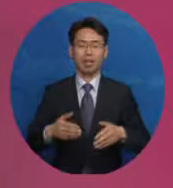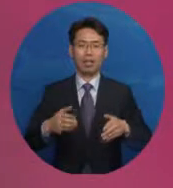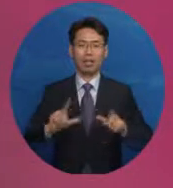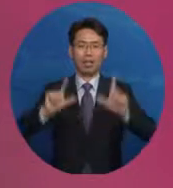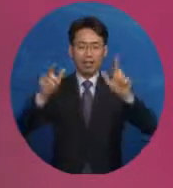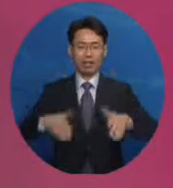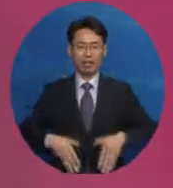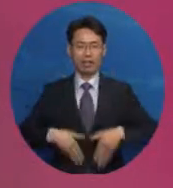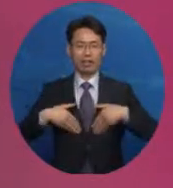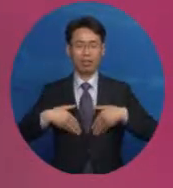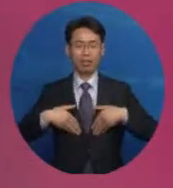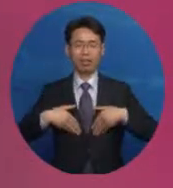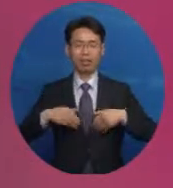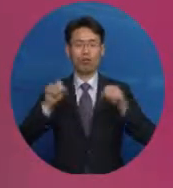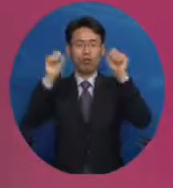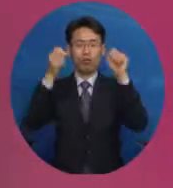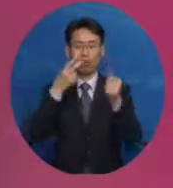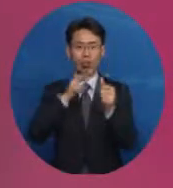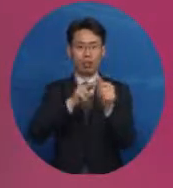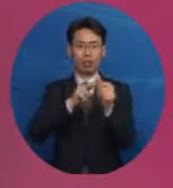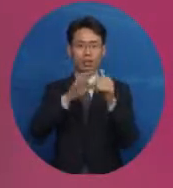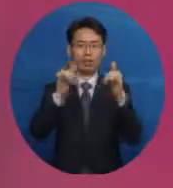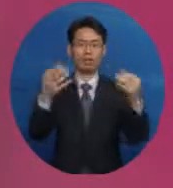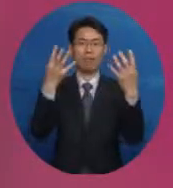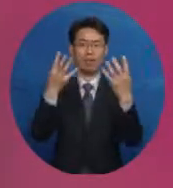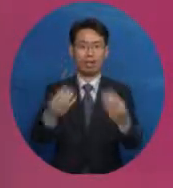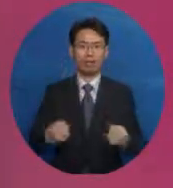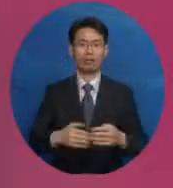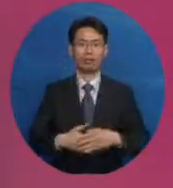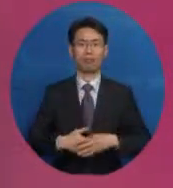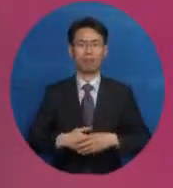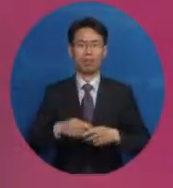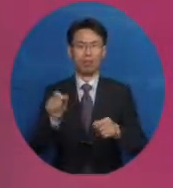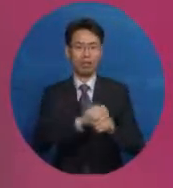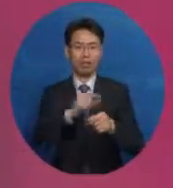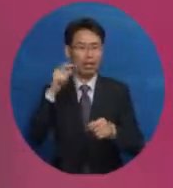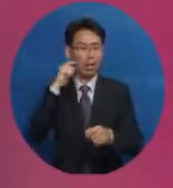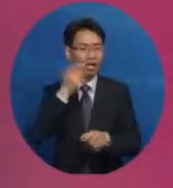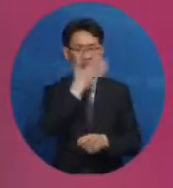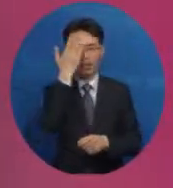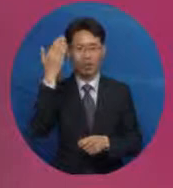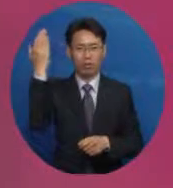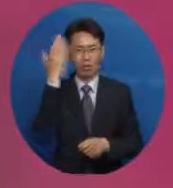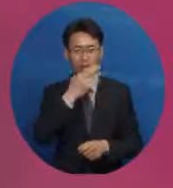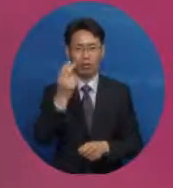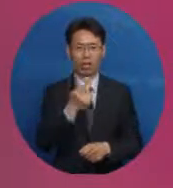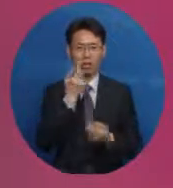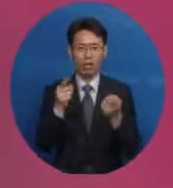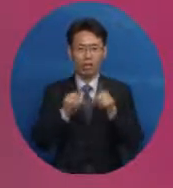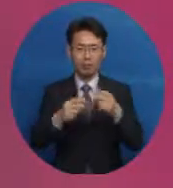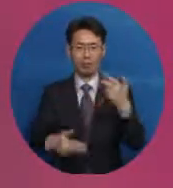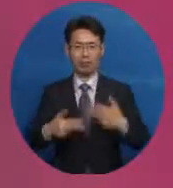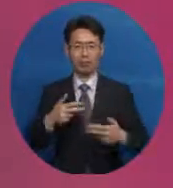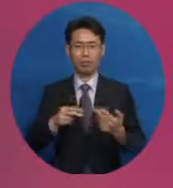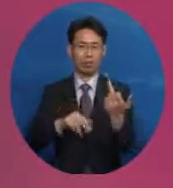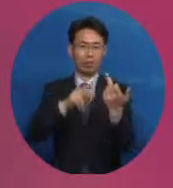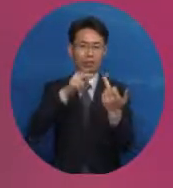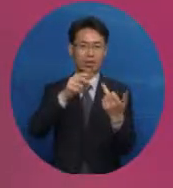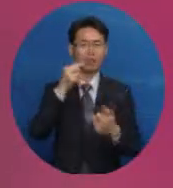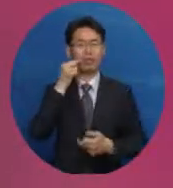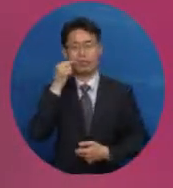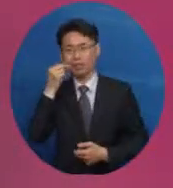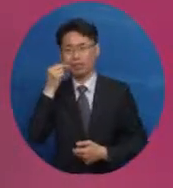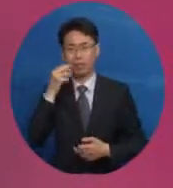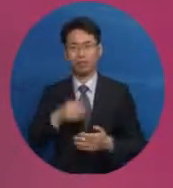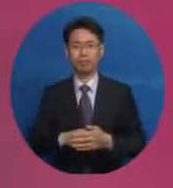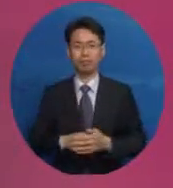날이 따뜻해지면서 의욕적으로 운동 도전하는 분들 많으시죠? 특히 아름다운 경치와 상쾌한 공기를 함께 즐길 수 있는